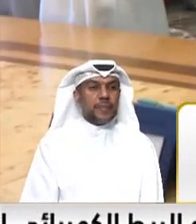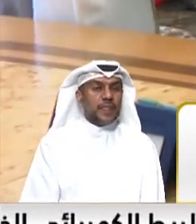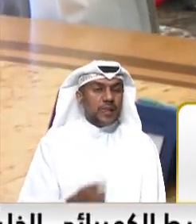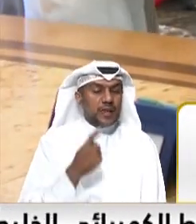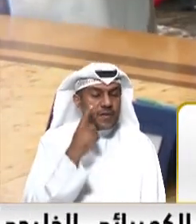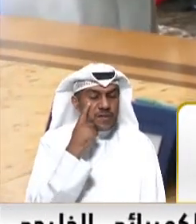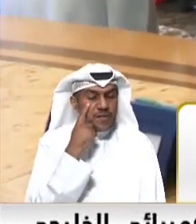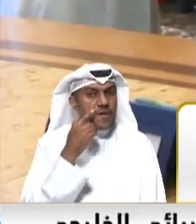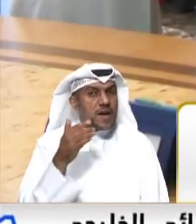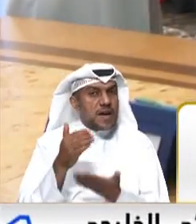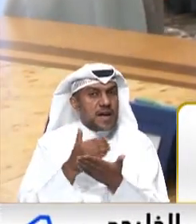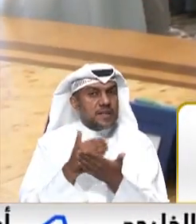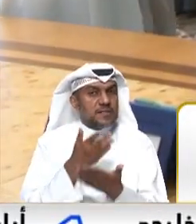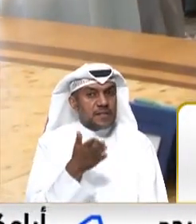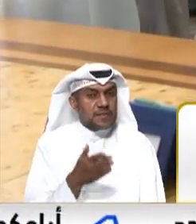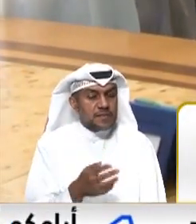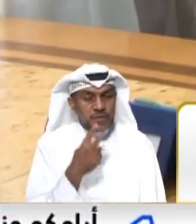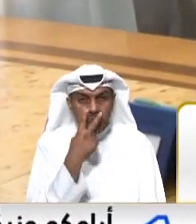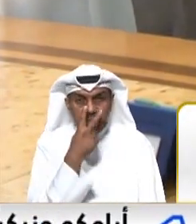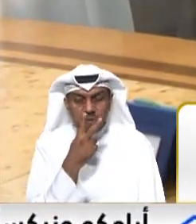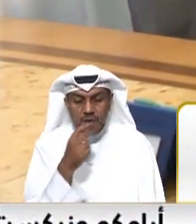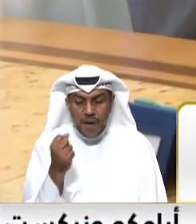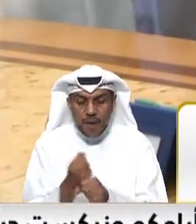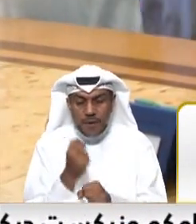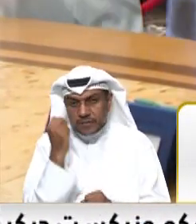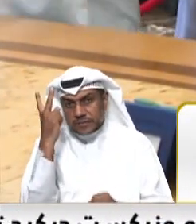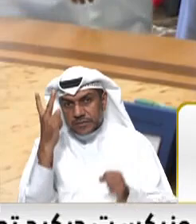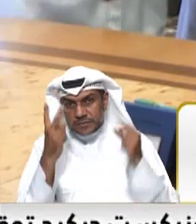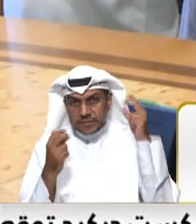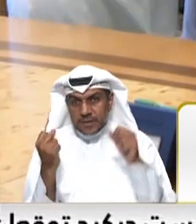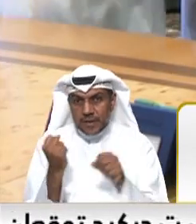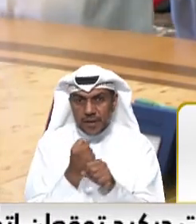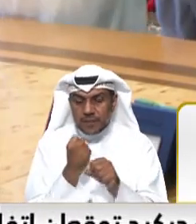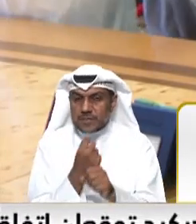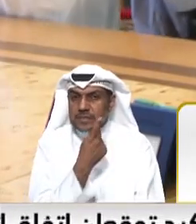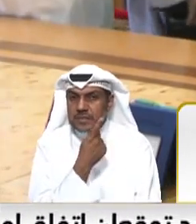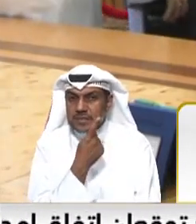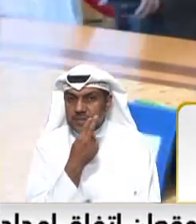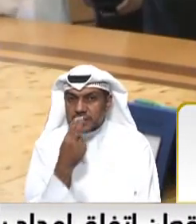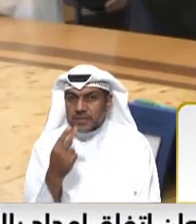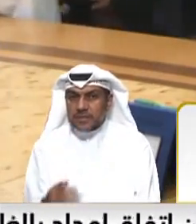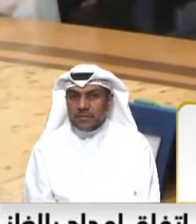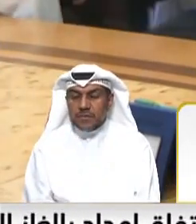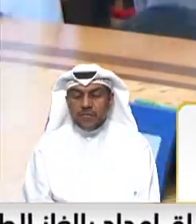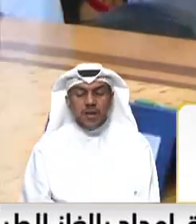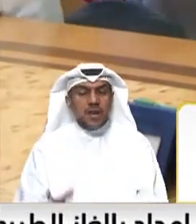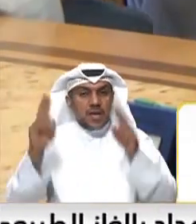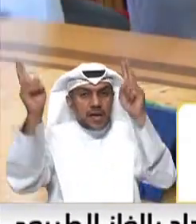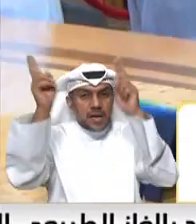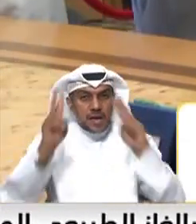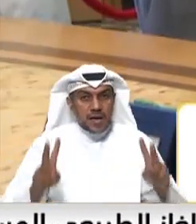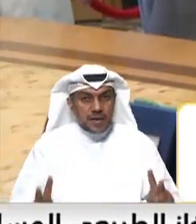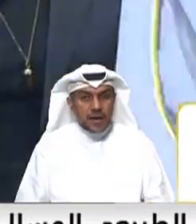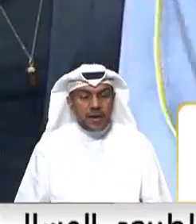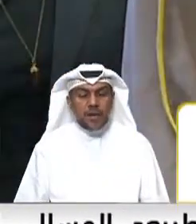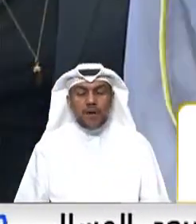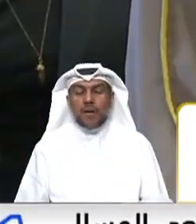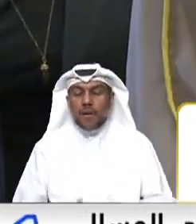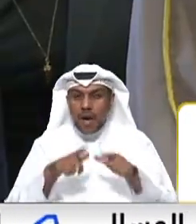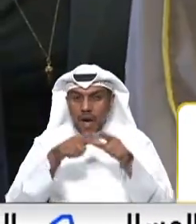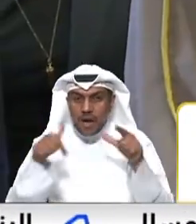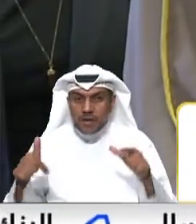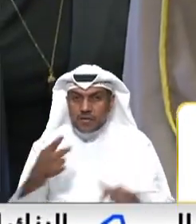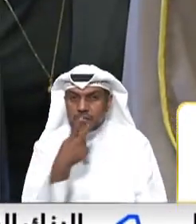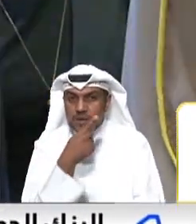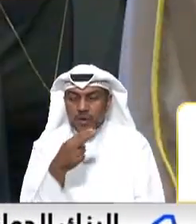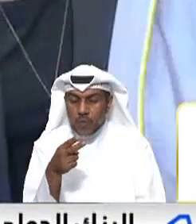واقتصادية كبيرة يتمتع فيها هذا المشروع، حيث يزيد من قدرة وكفاءة الشبكات الكهربائية للدول الأعضاء، وستكون